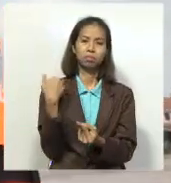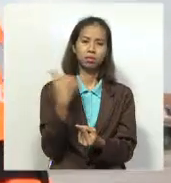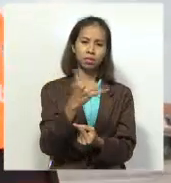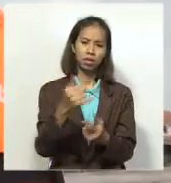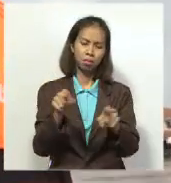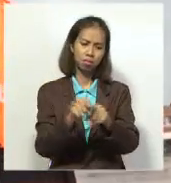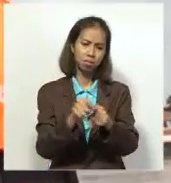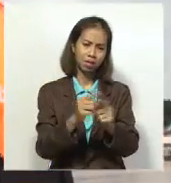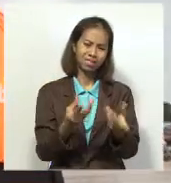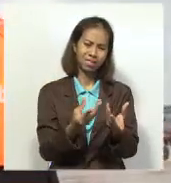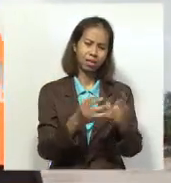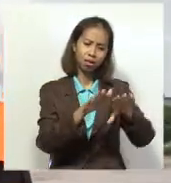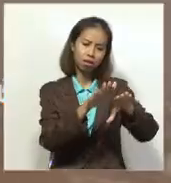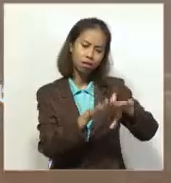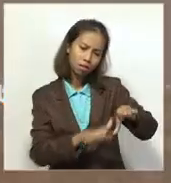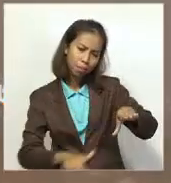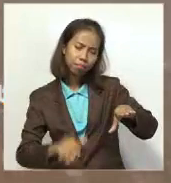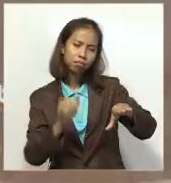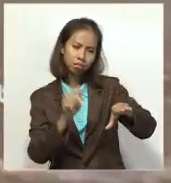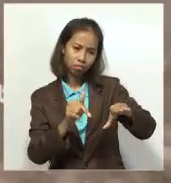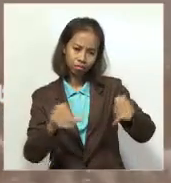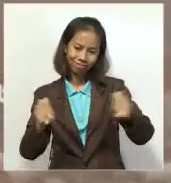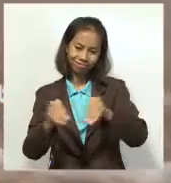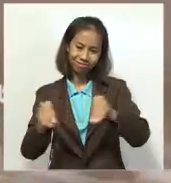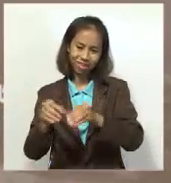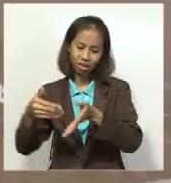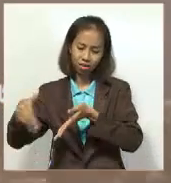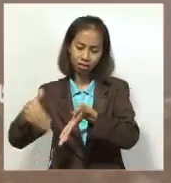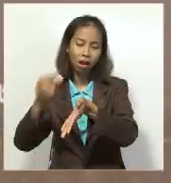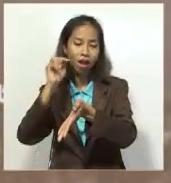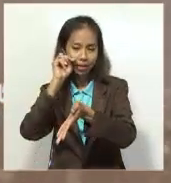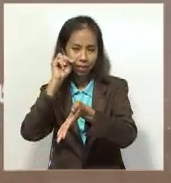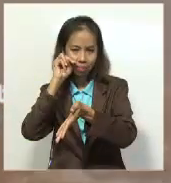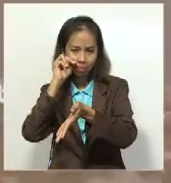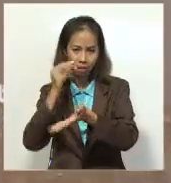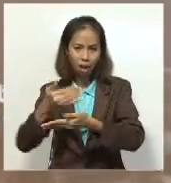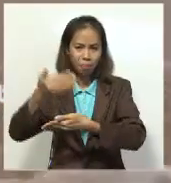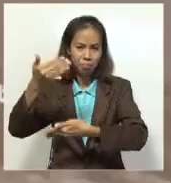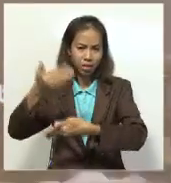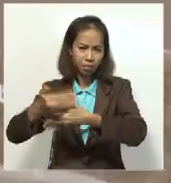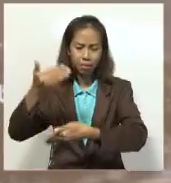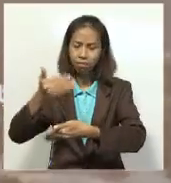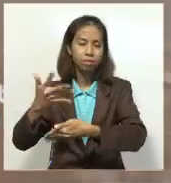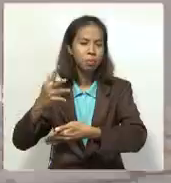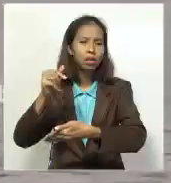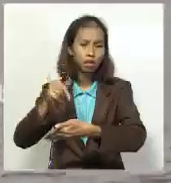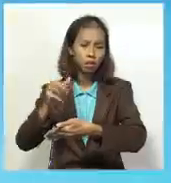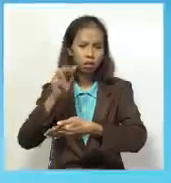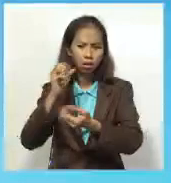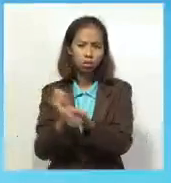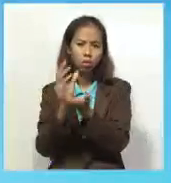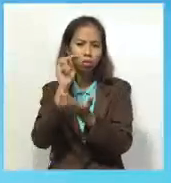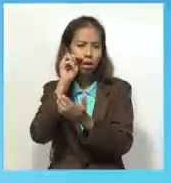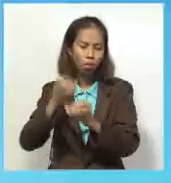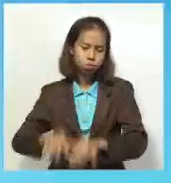ที่เป็นที่ลุ่มต่ำไม่มีประตูเปิดปิดน้ำแล้วอยู่ริมแม่น้ำโขงด้วยก็ได้รับผลกระทบจากน้ำล้นตลิ่งเข้าท่วมบ้านเรือ